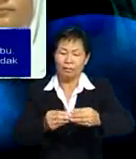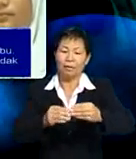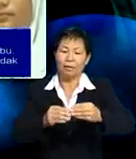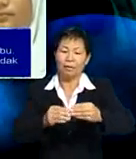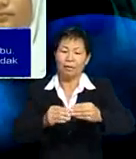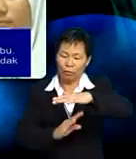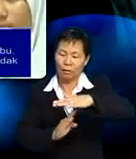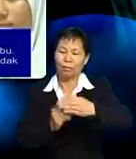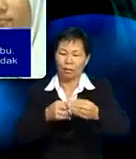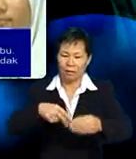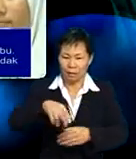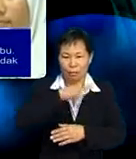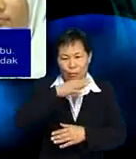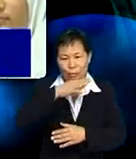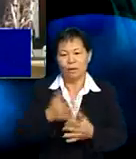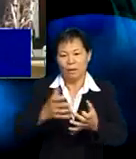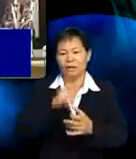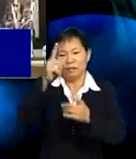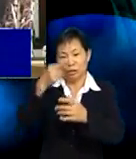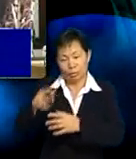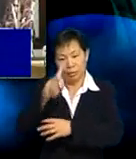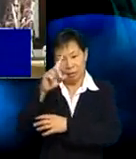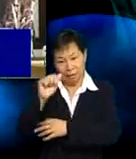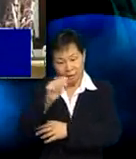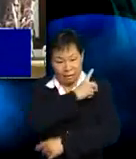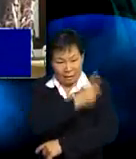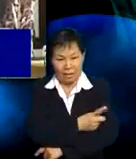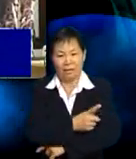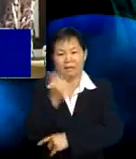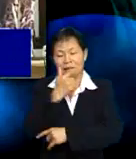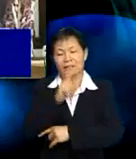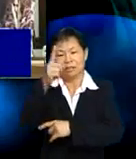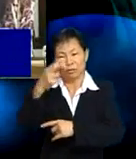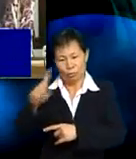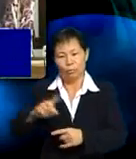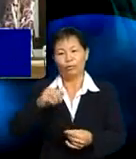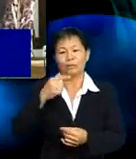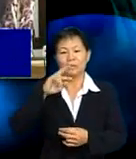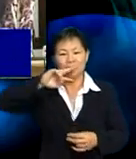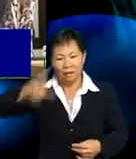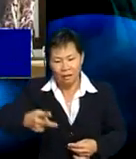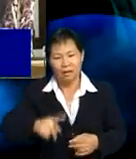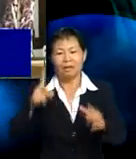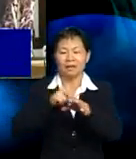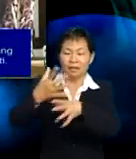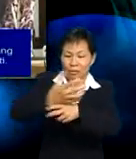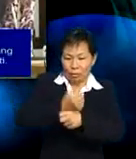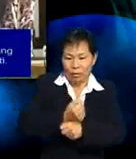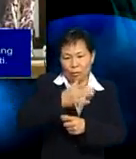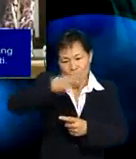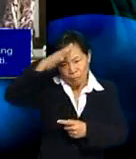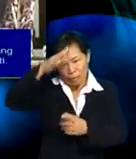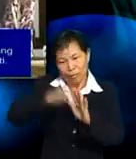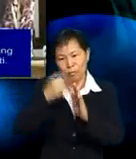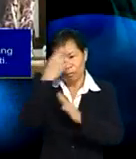seri budaya, tak nak seri budaya. Di mana bumi dipijak, di situ langit dijunjung. Kesimpulannya, ibu